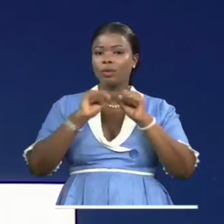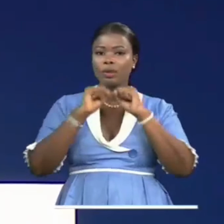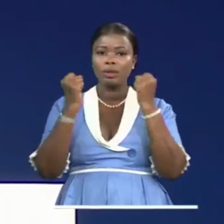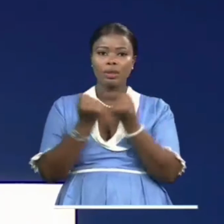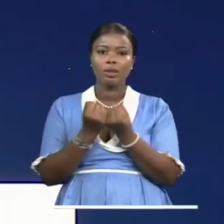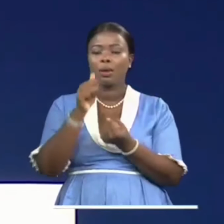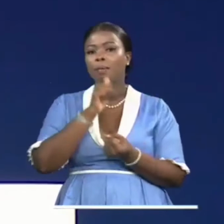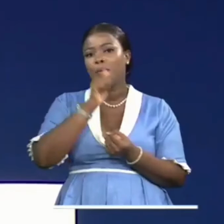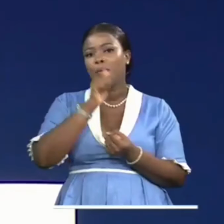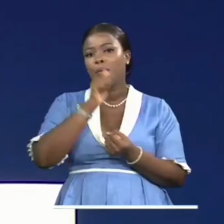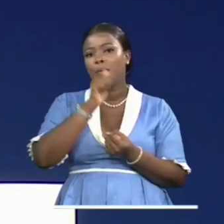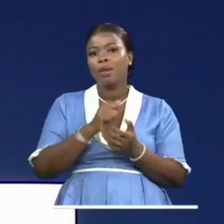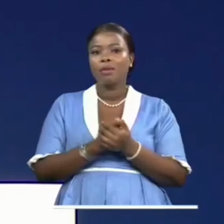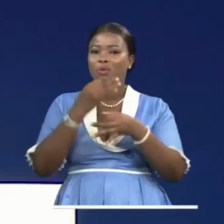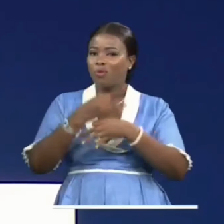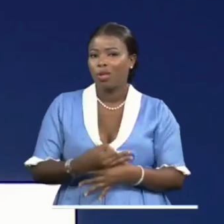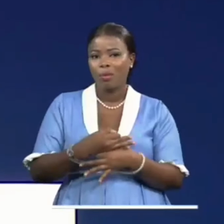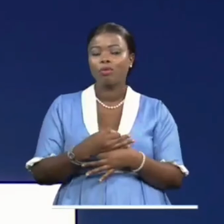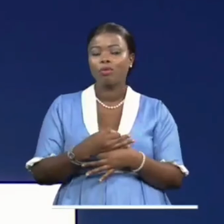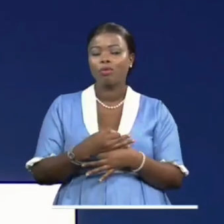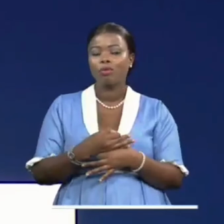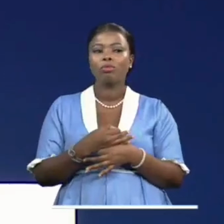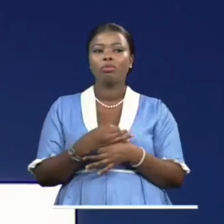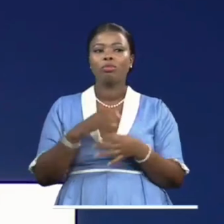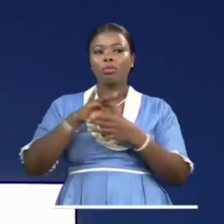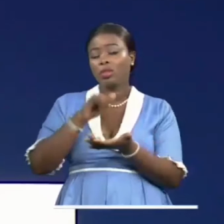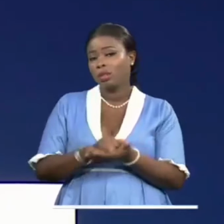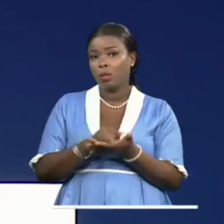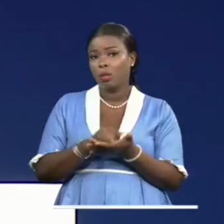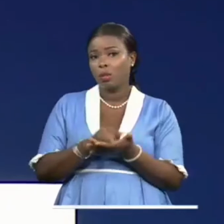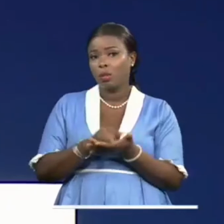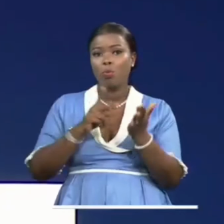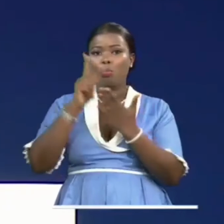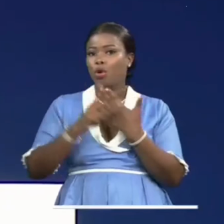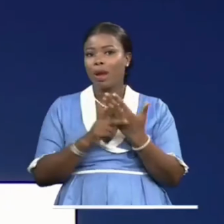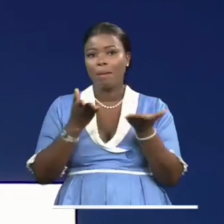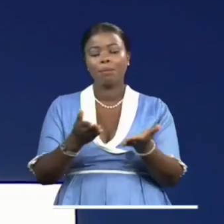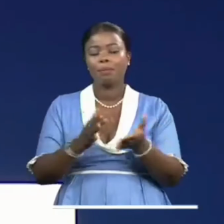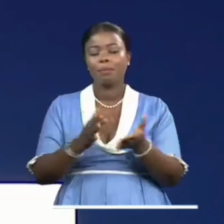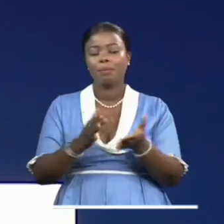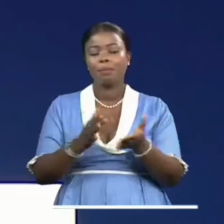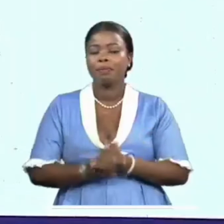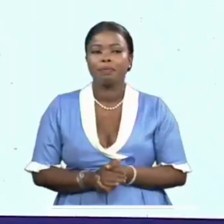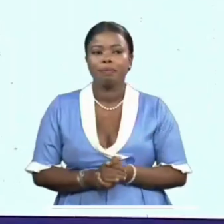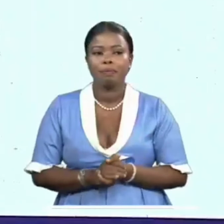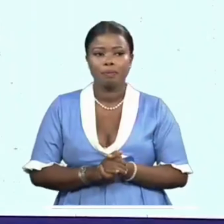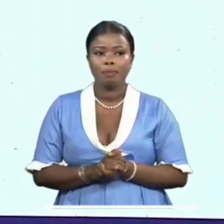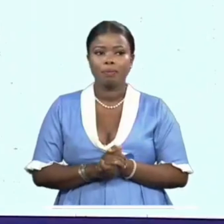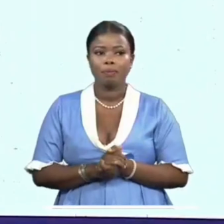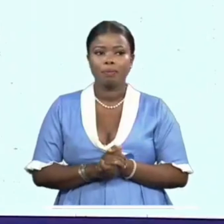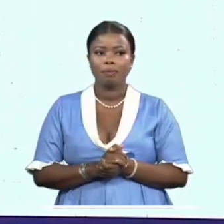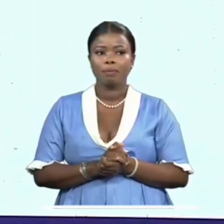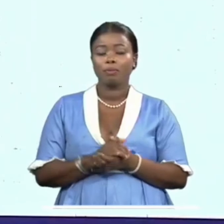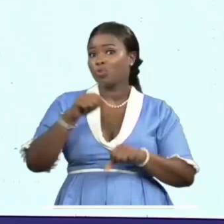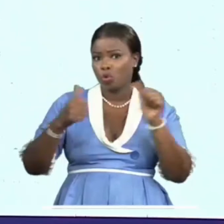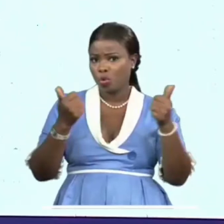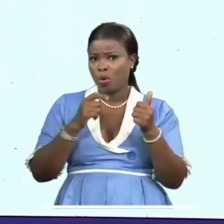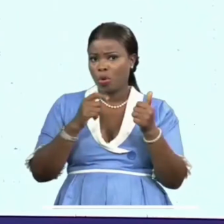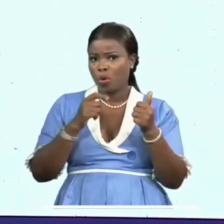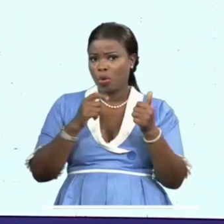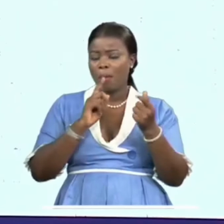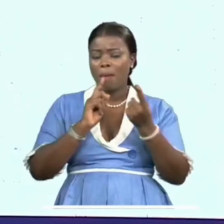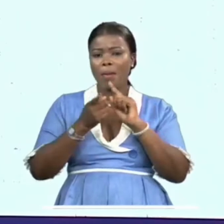fondamental c'est une des réformes phare en tout cas de ce de ce programme KenKen les autres efforts on en a parlé c'est la